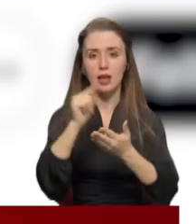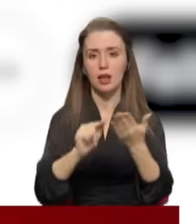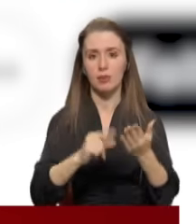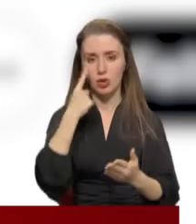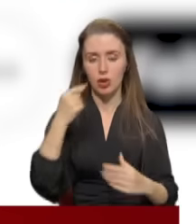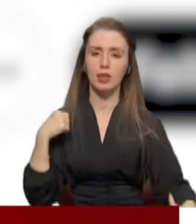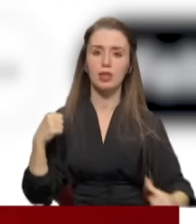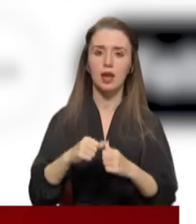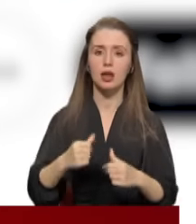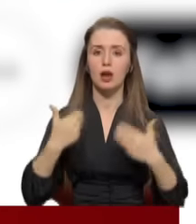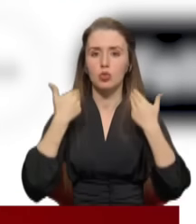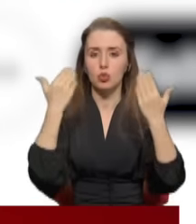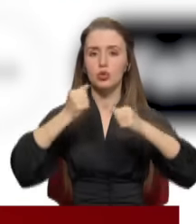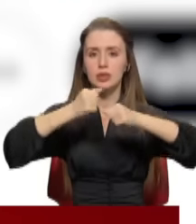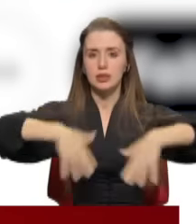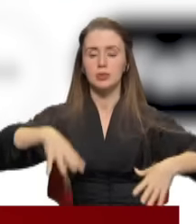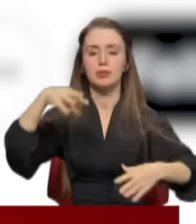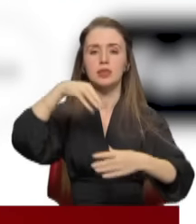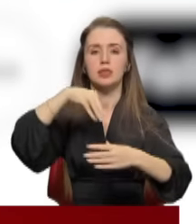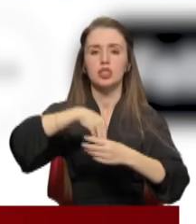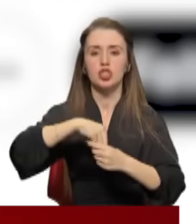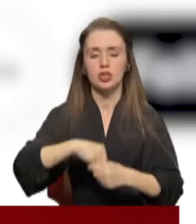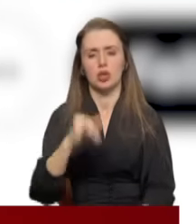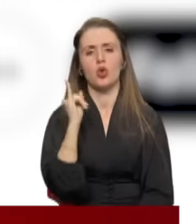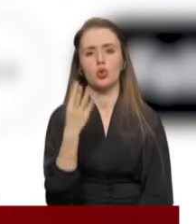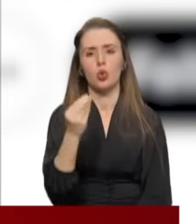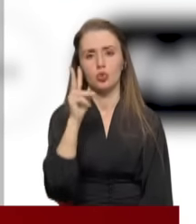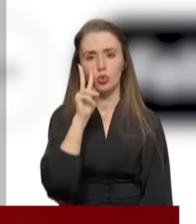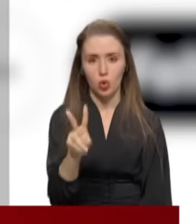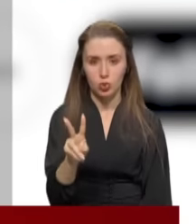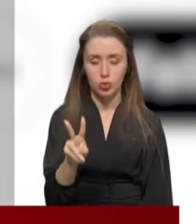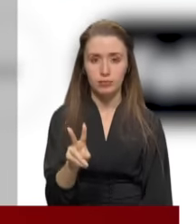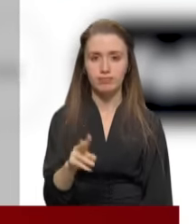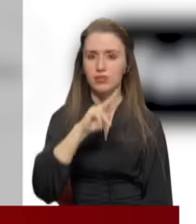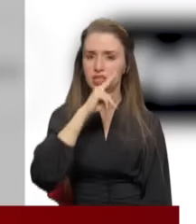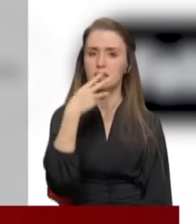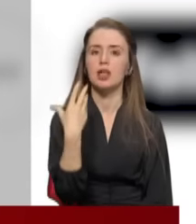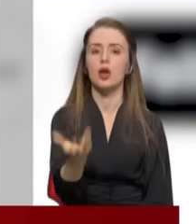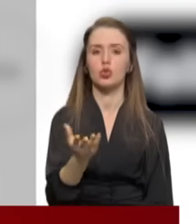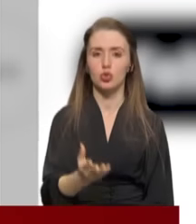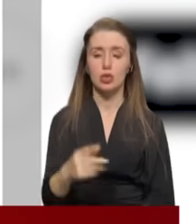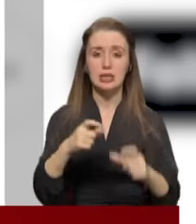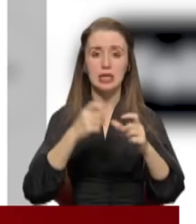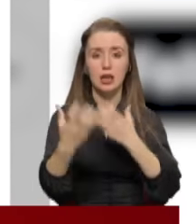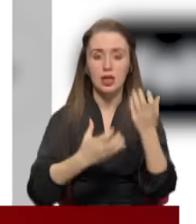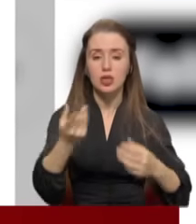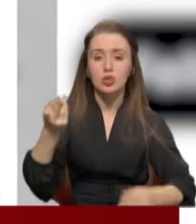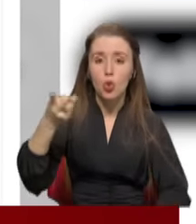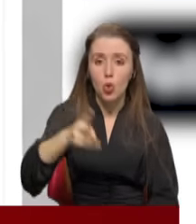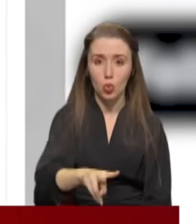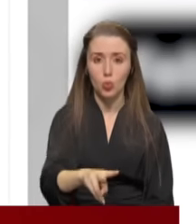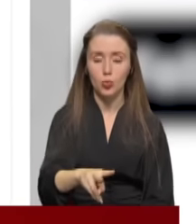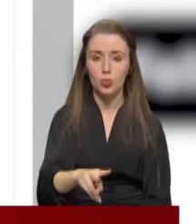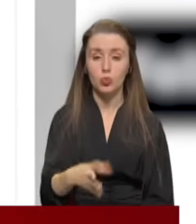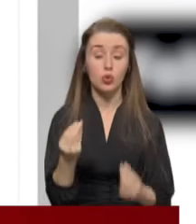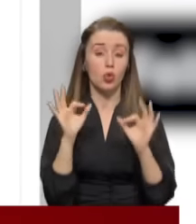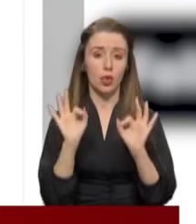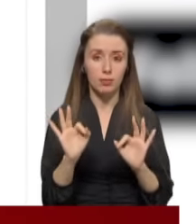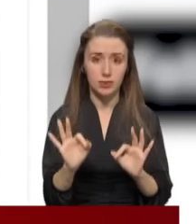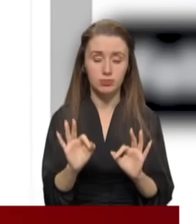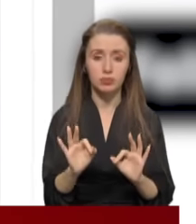bir kez daha hukuk sistemimizin içler acısı halini gözler önüne serdi. Yazıklar olsun. Sinan Ateş cinayeti de kırmızı